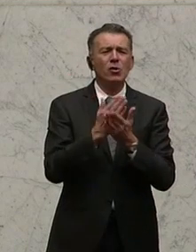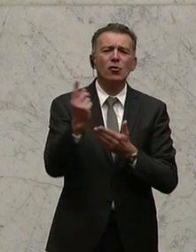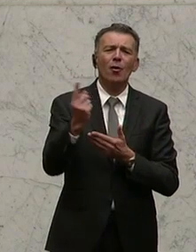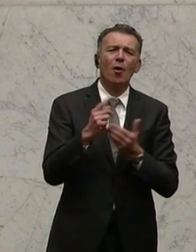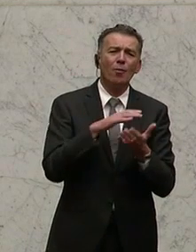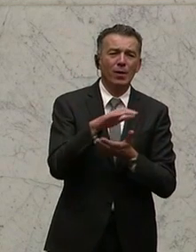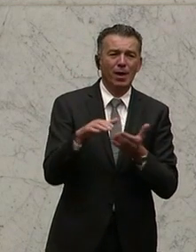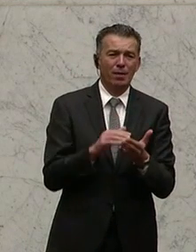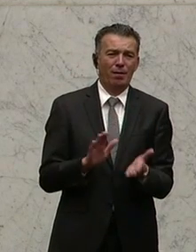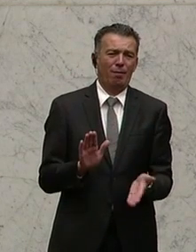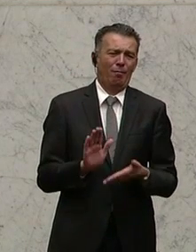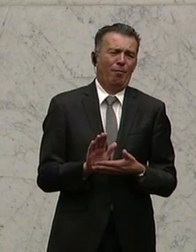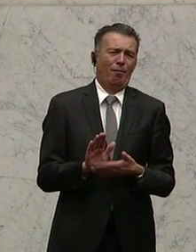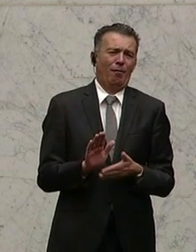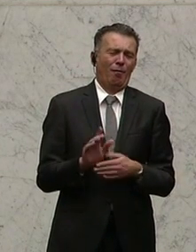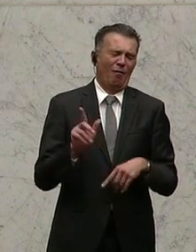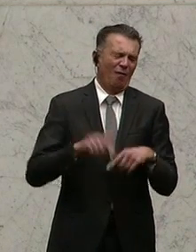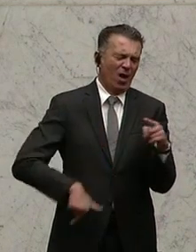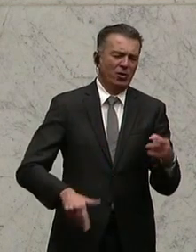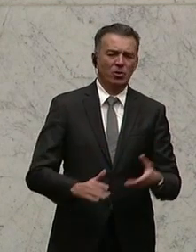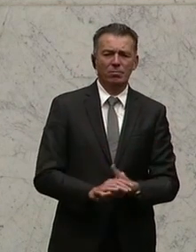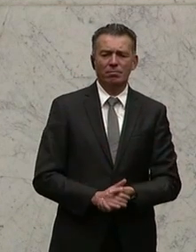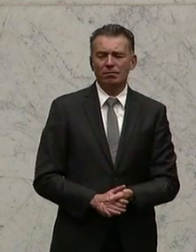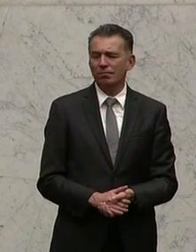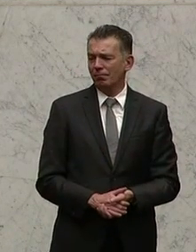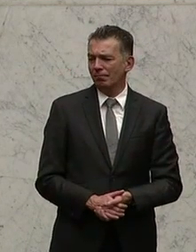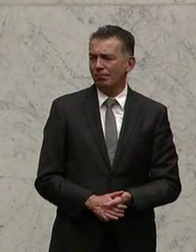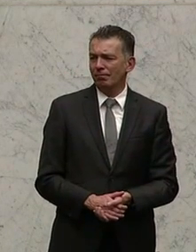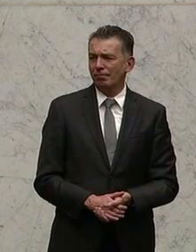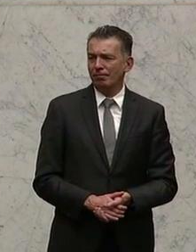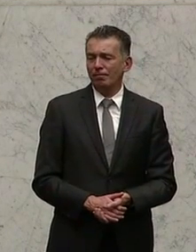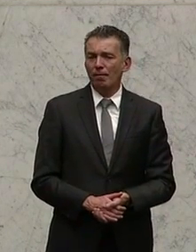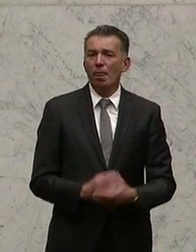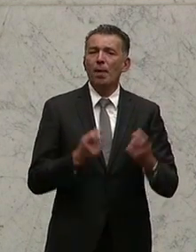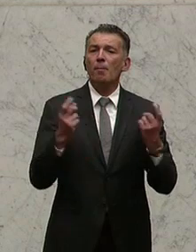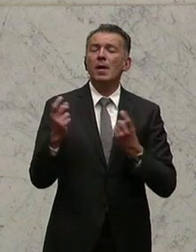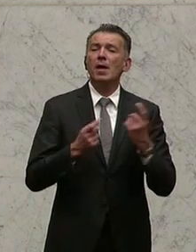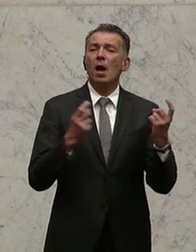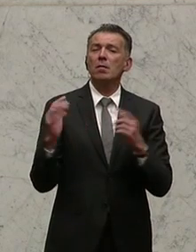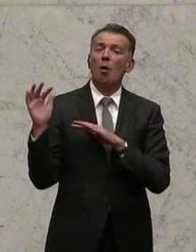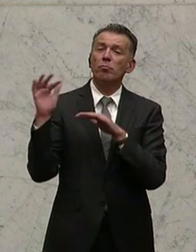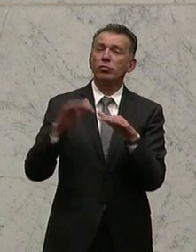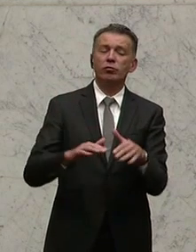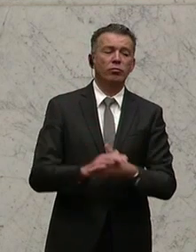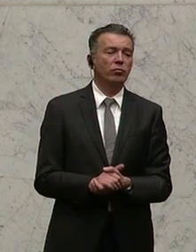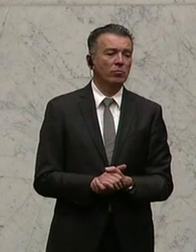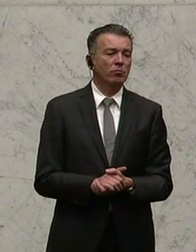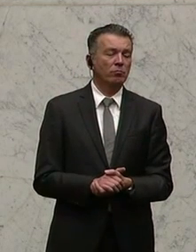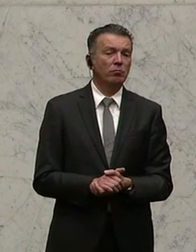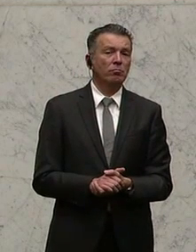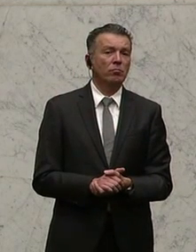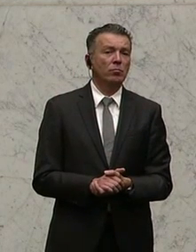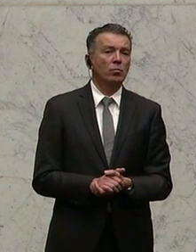sich definitiv als falsch herausgestellt. Die Migrationswellen wurden als